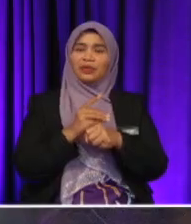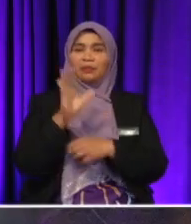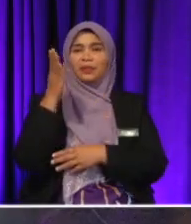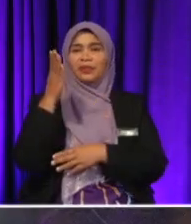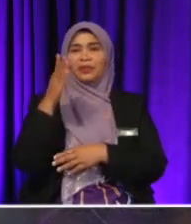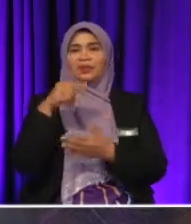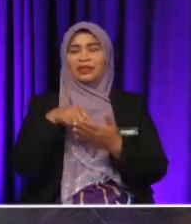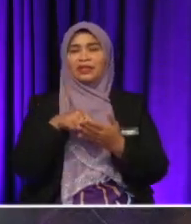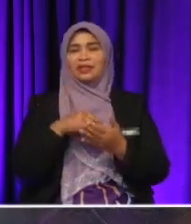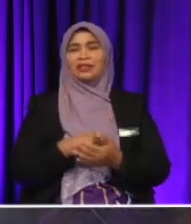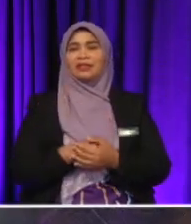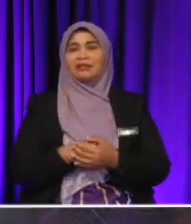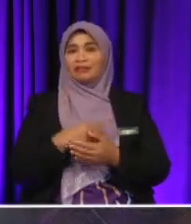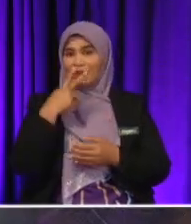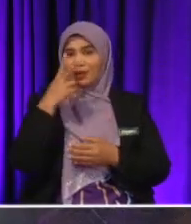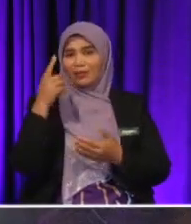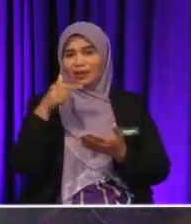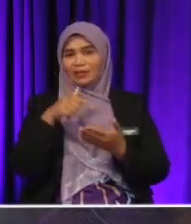saksikan bersama-sama